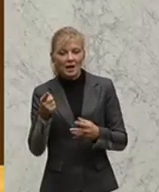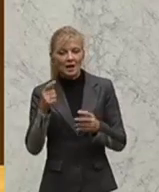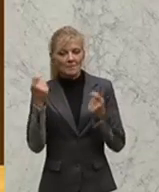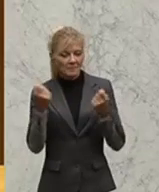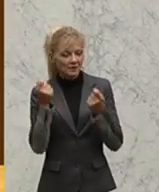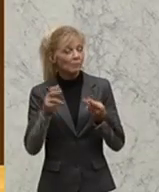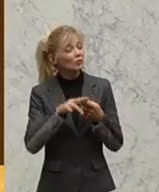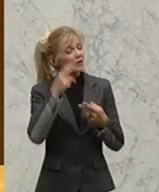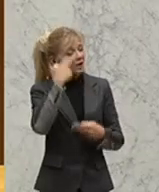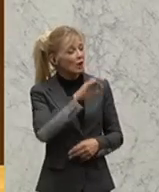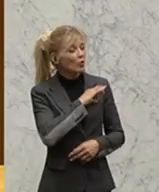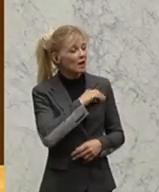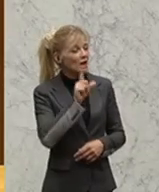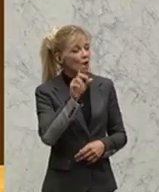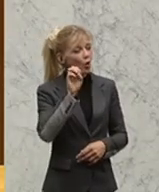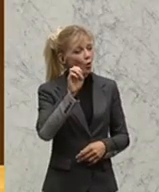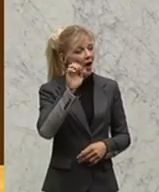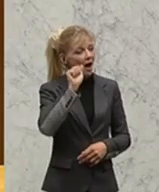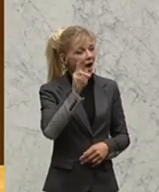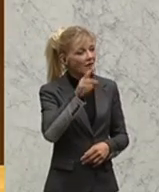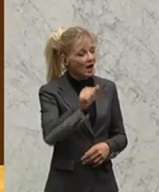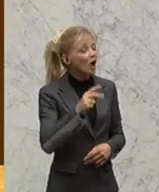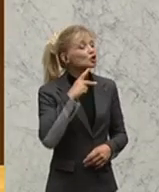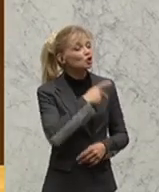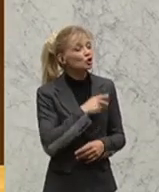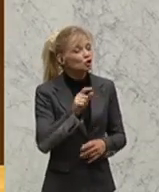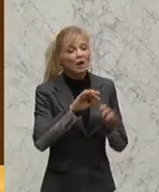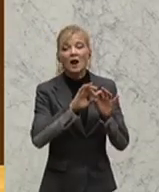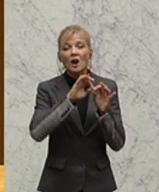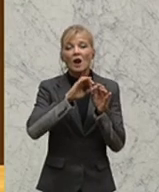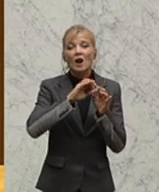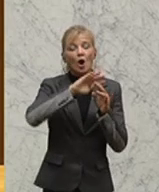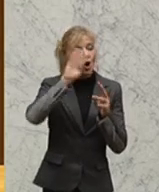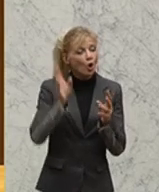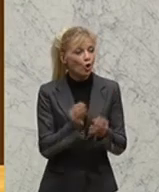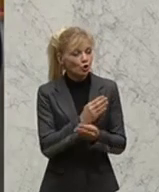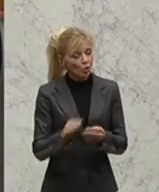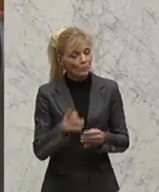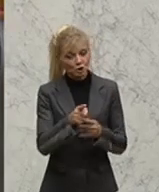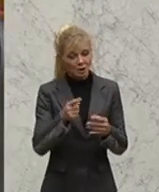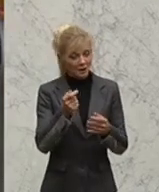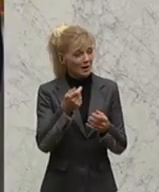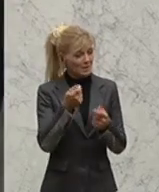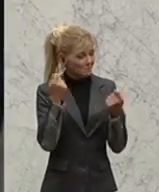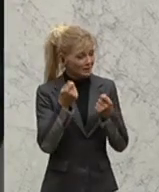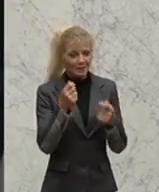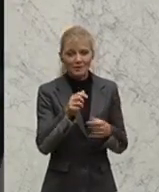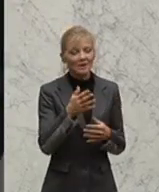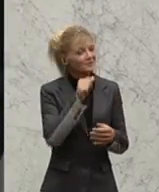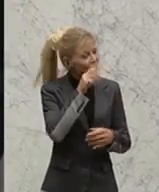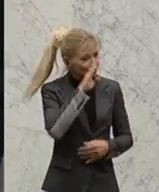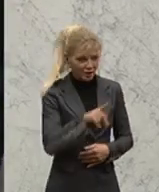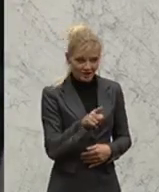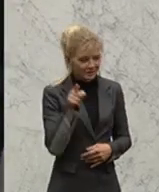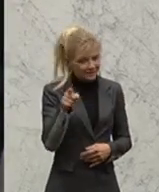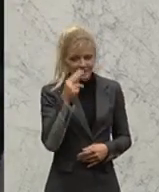ganz besonders betonen, sozialökonomische Betriebe sind kein schlechtes arbeitsmarktpolitisches Mittel. Sozialökonomische Betriebe sehen